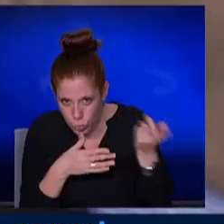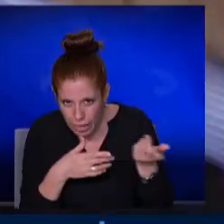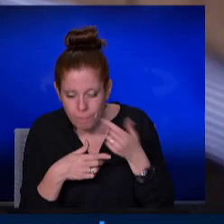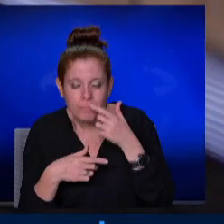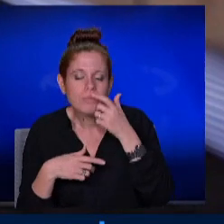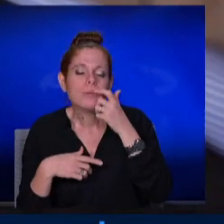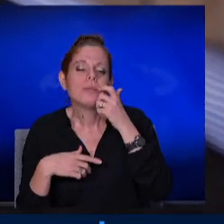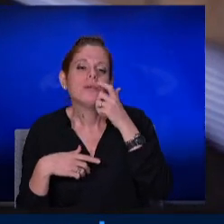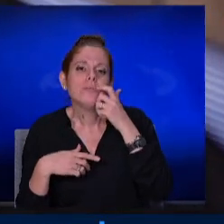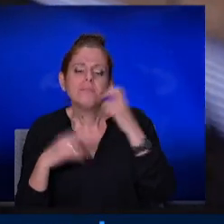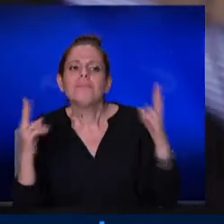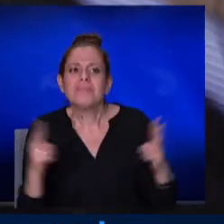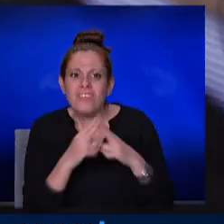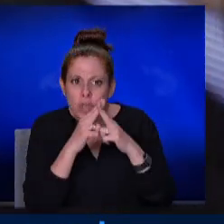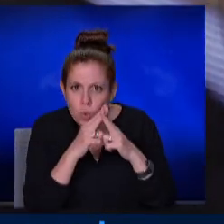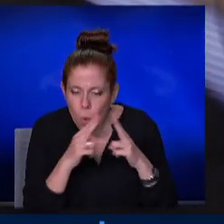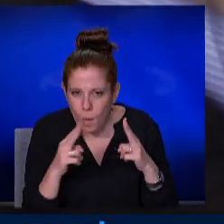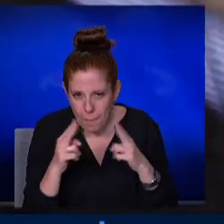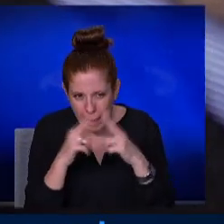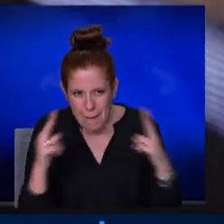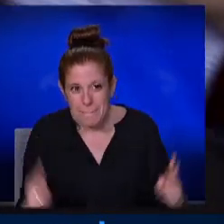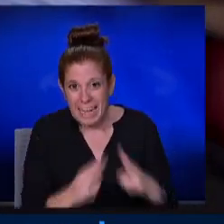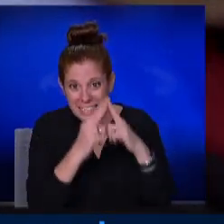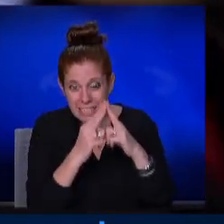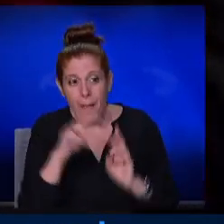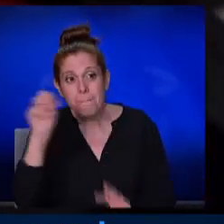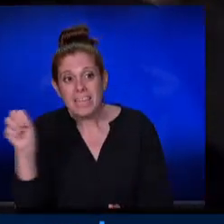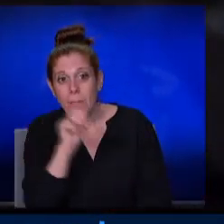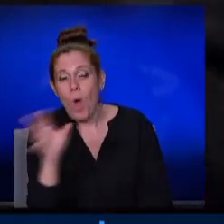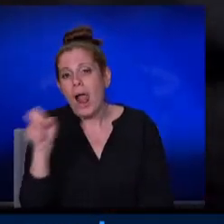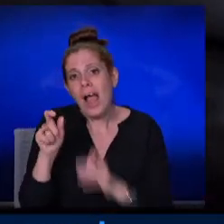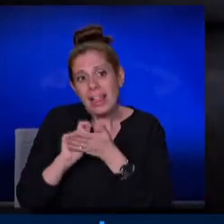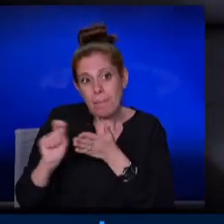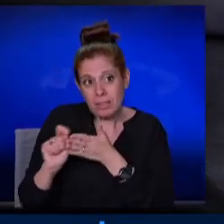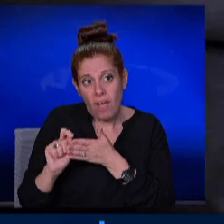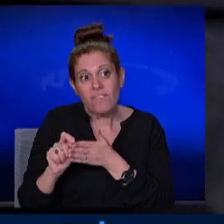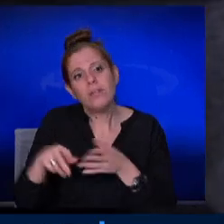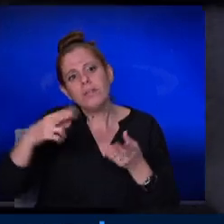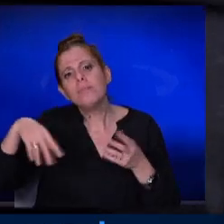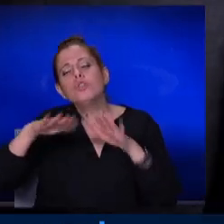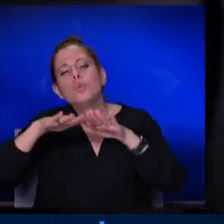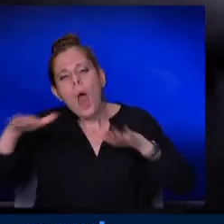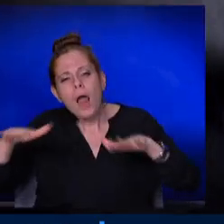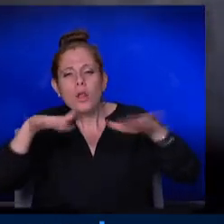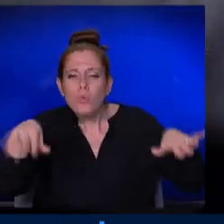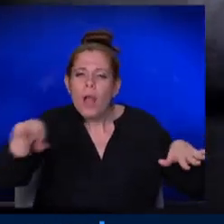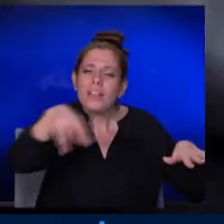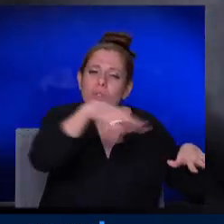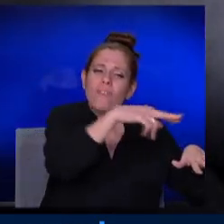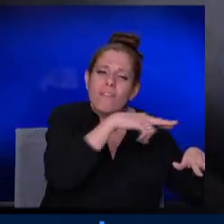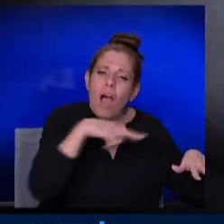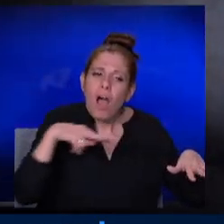לחתונה. נפגשו בפריז, מדם מויאל לקחה את המכתב, הסתובבה בשולחן